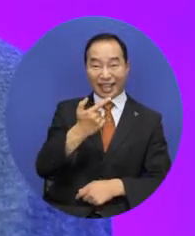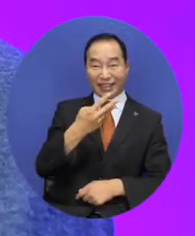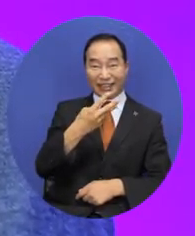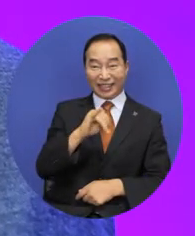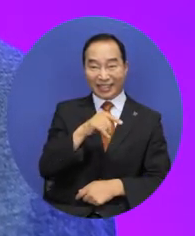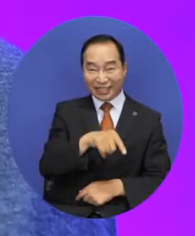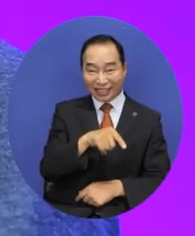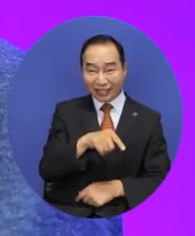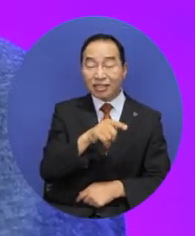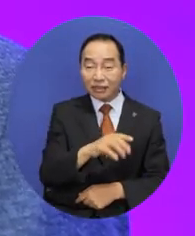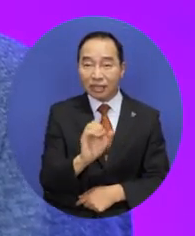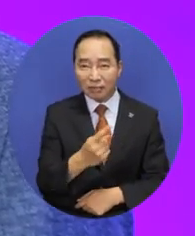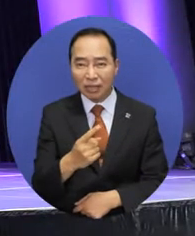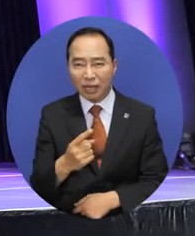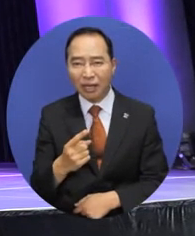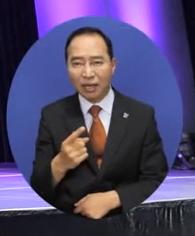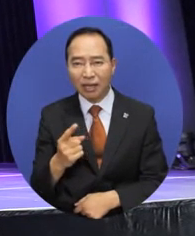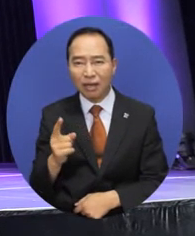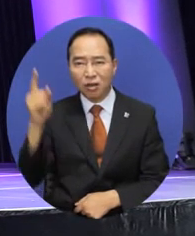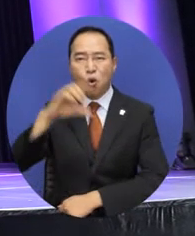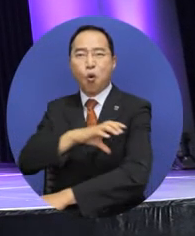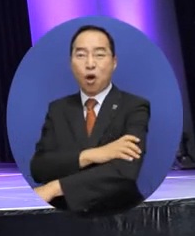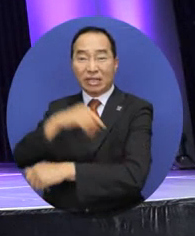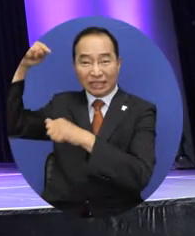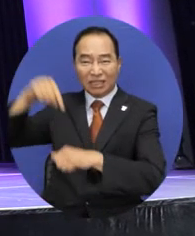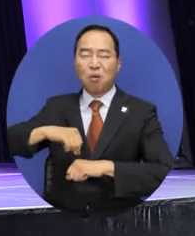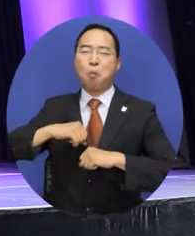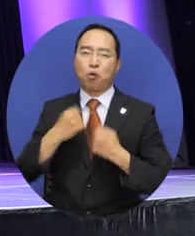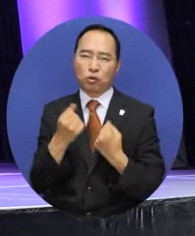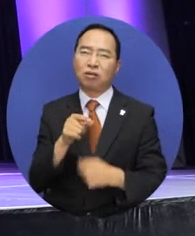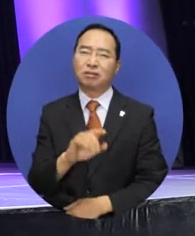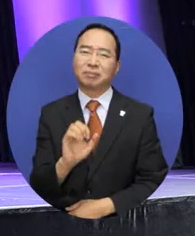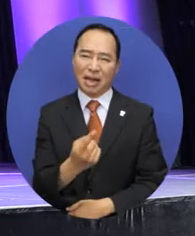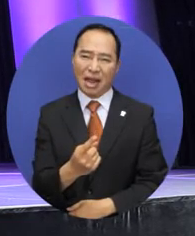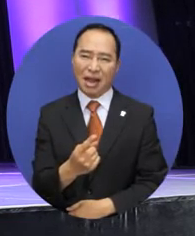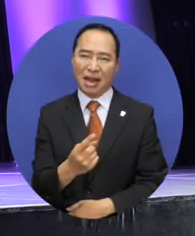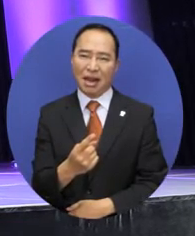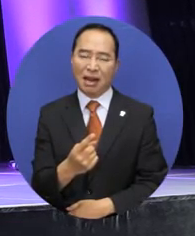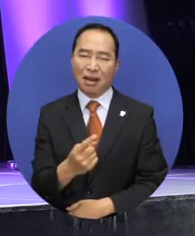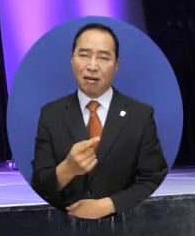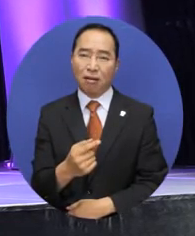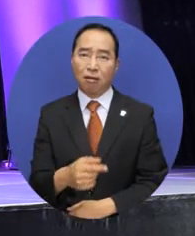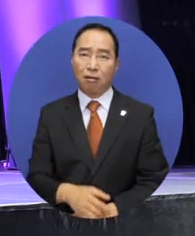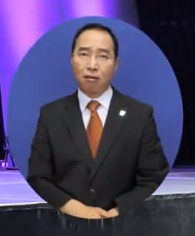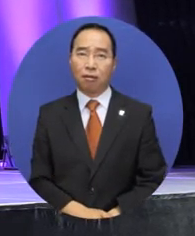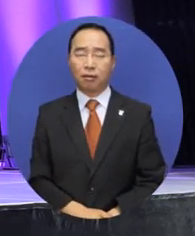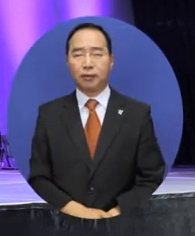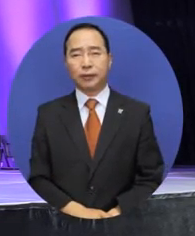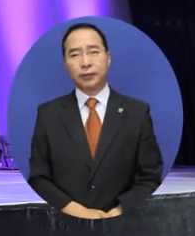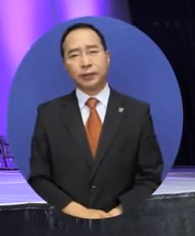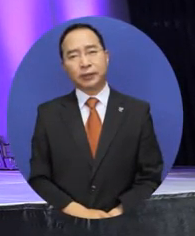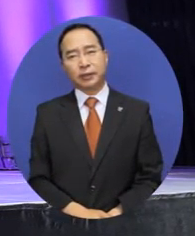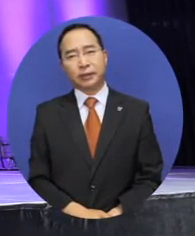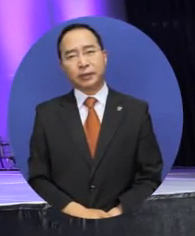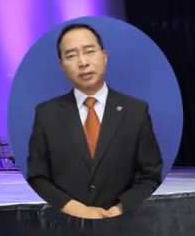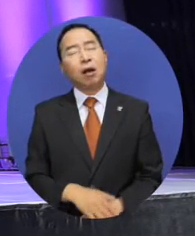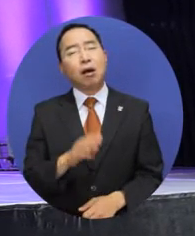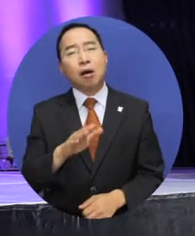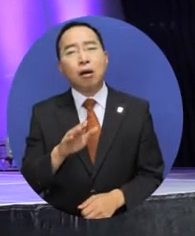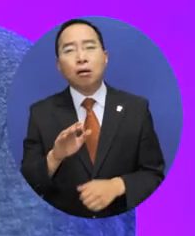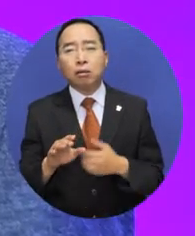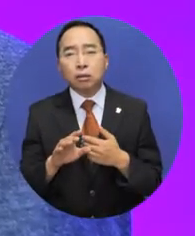어느 정도 작용한다고 봅니다. 그러나 이 두 사람이 내 앞에 있다면 제가 묻고 싶은 질문이